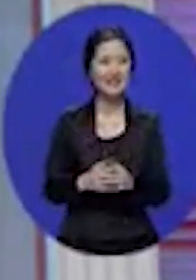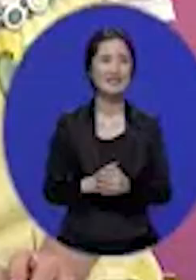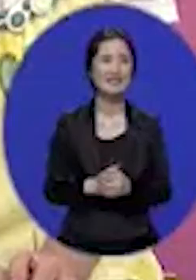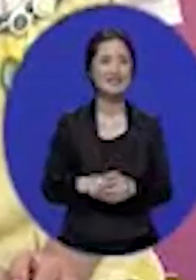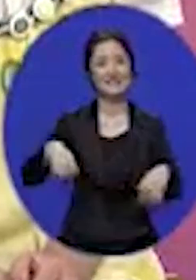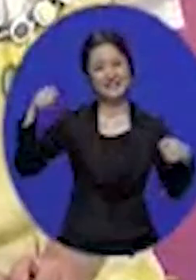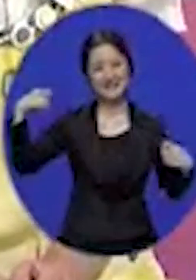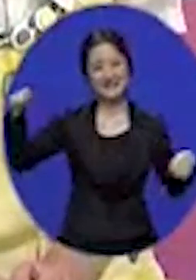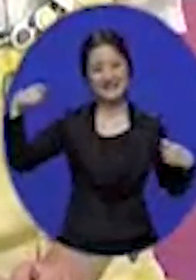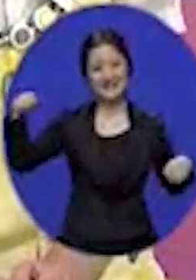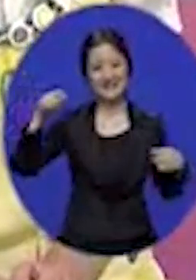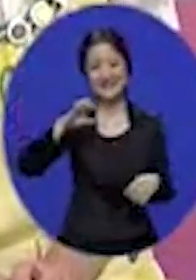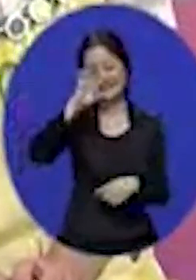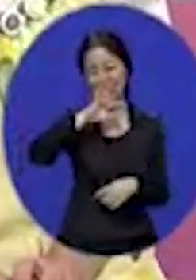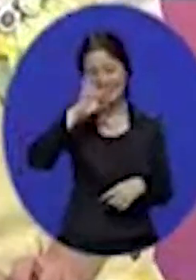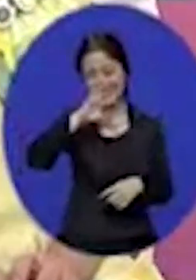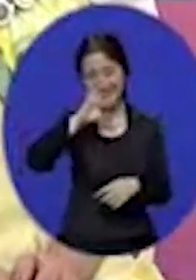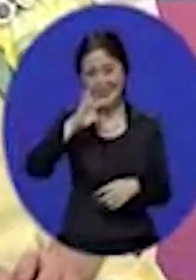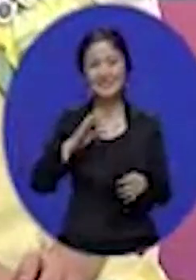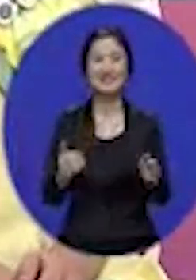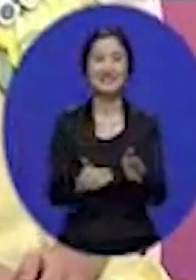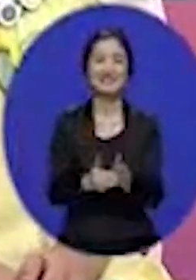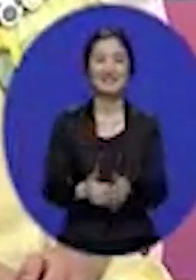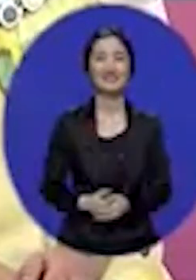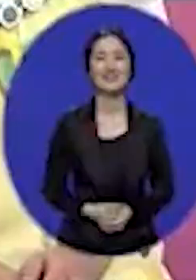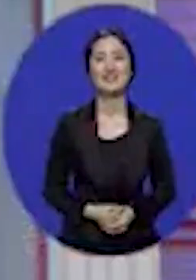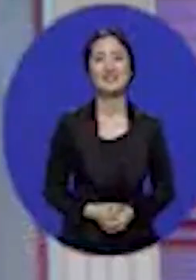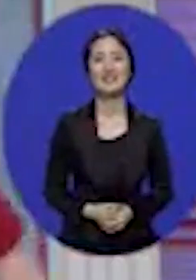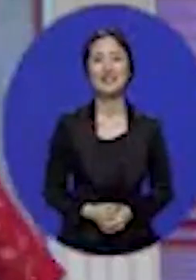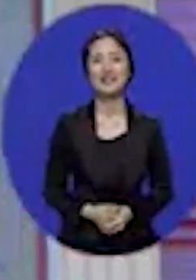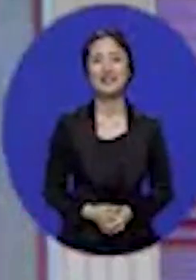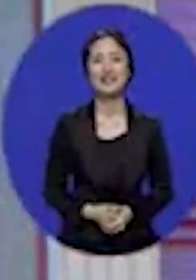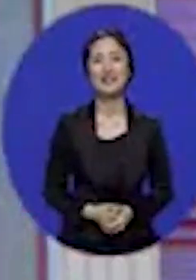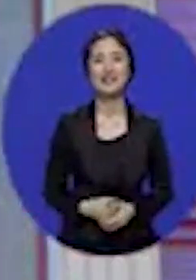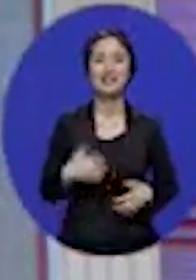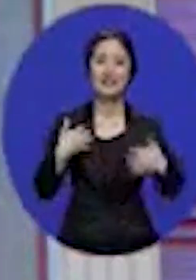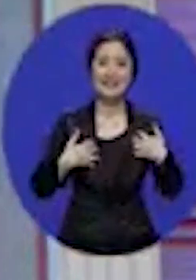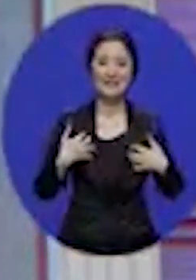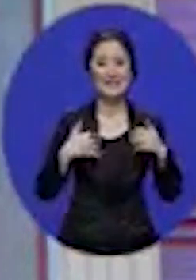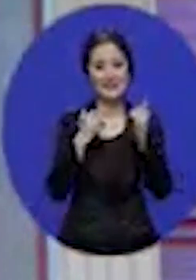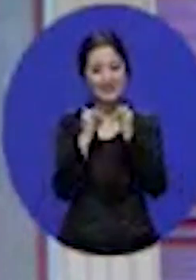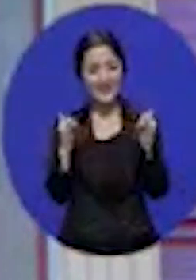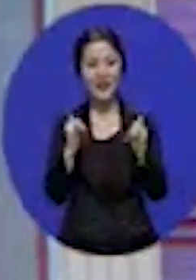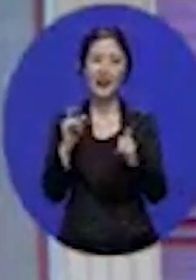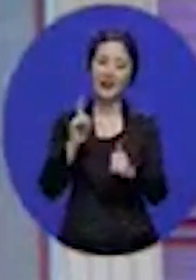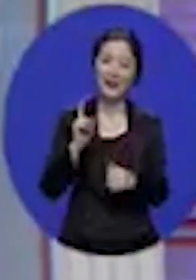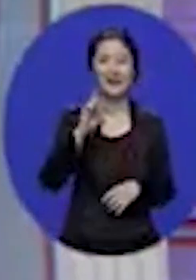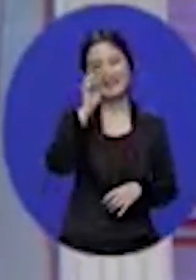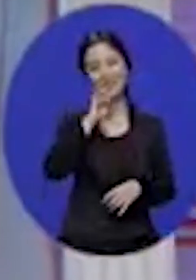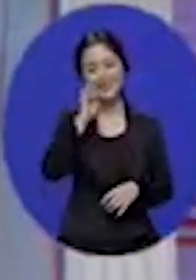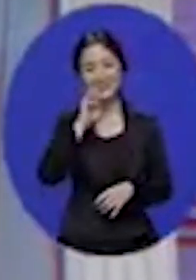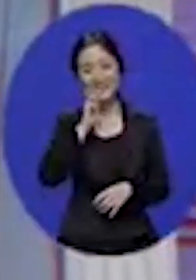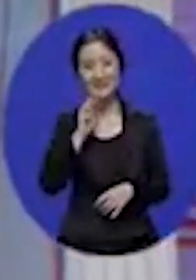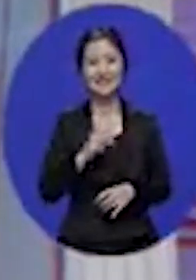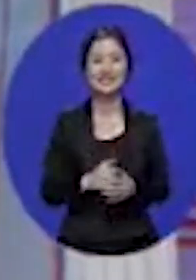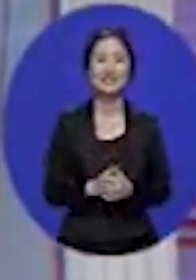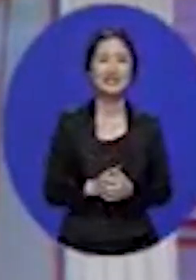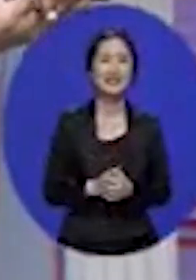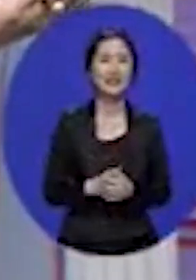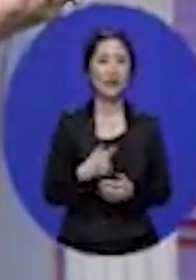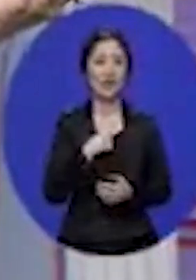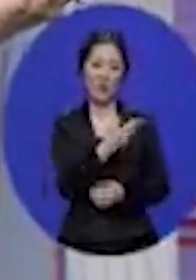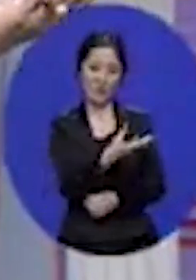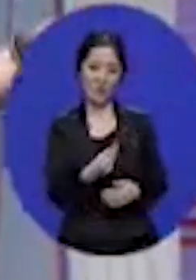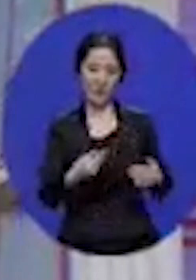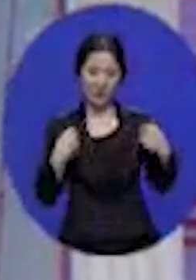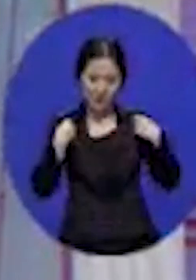요지경, 요지경 속이야. 잘난 사람. 다 그분이 가르쳐줬어요. 옷도 다